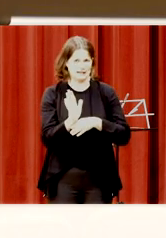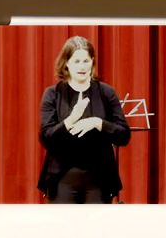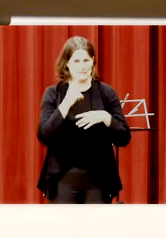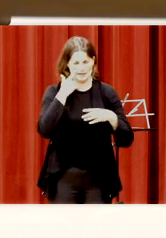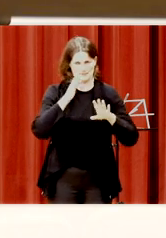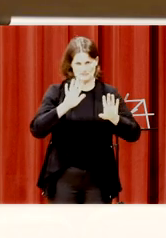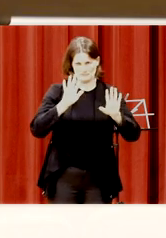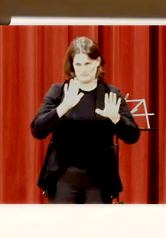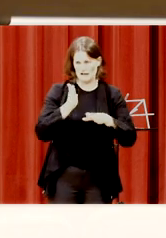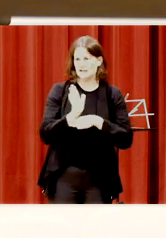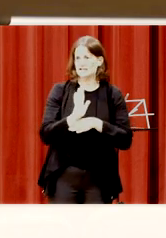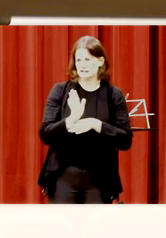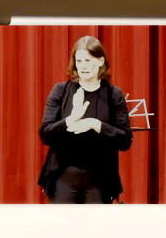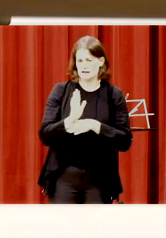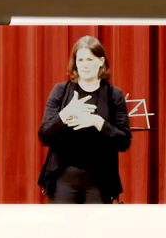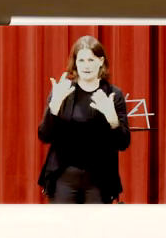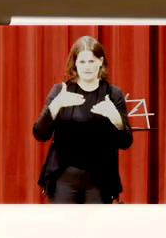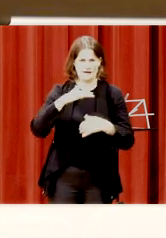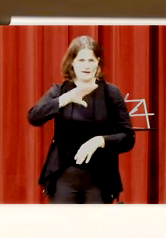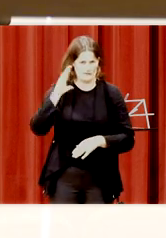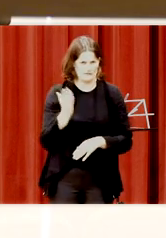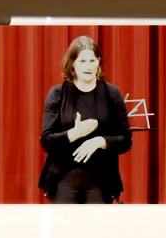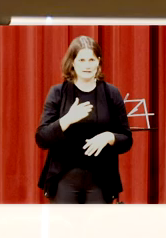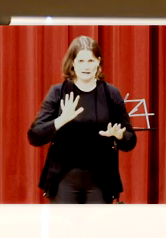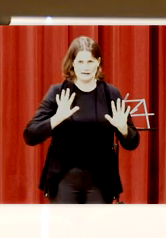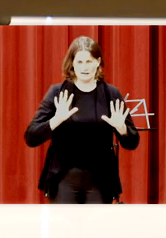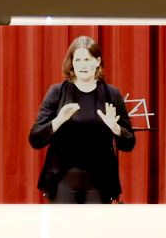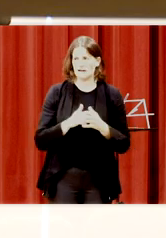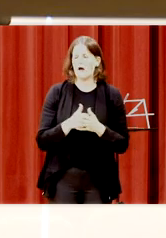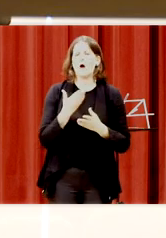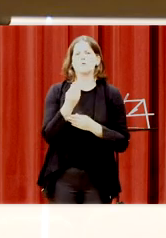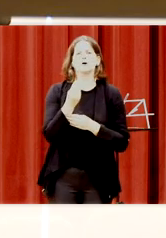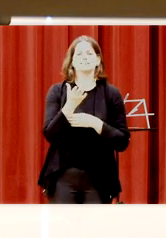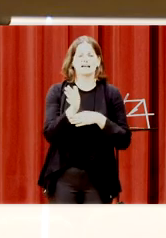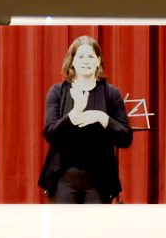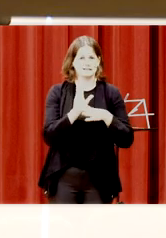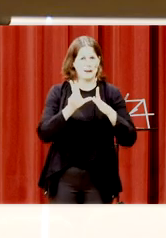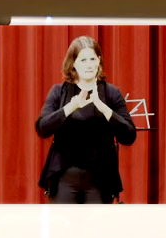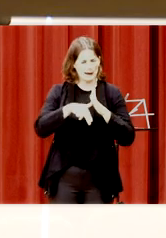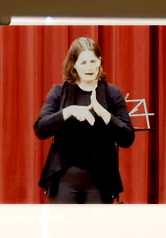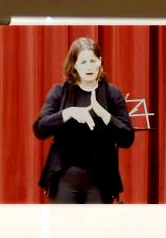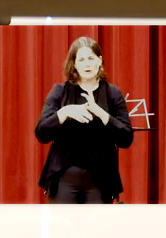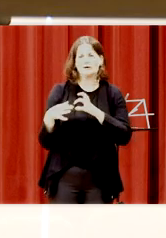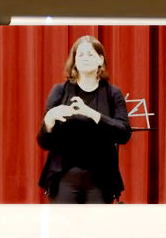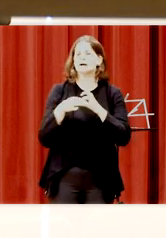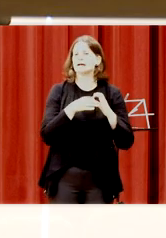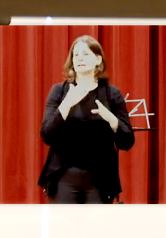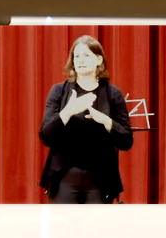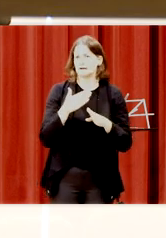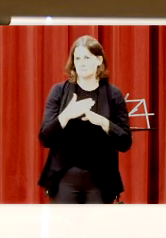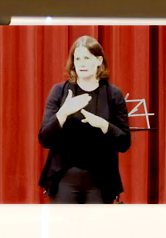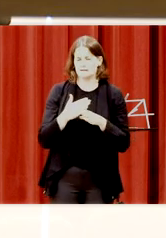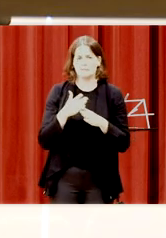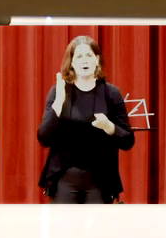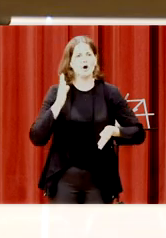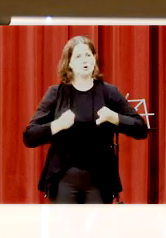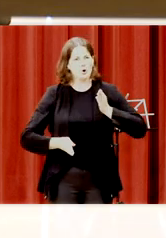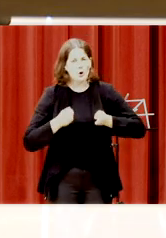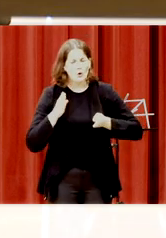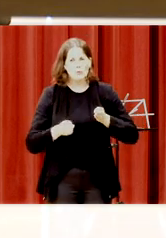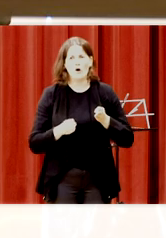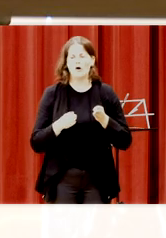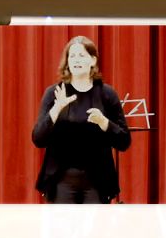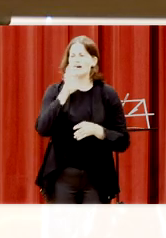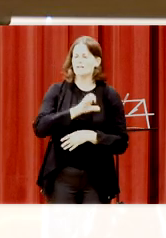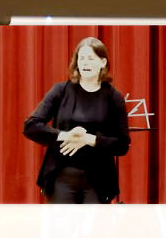sempre, un robot fantàstic, meravellós, no? Que el programen ens ajuda i de sobte es gira i